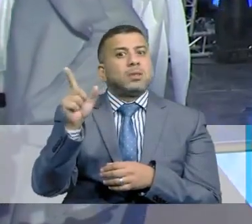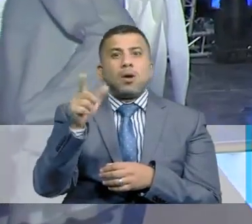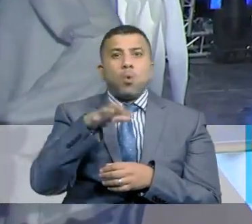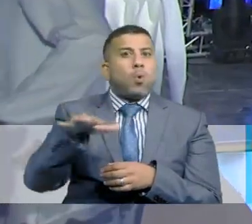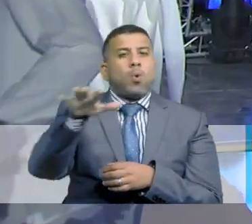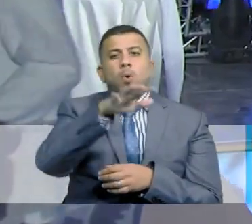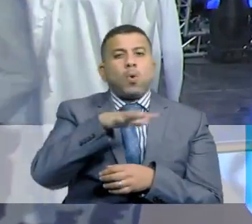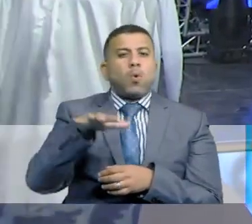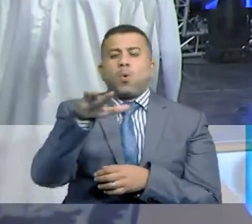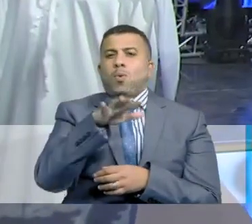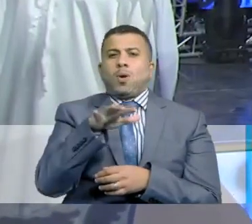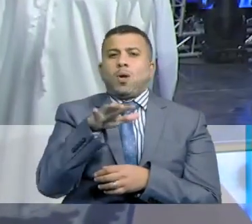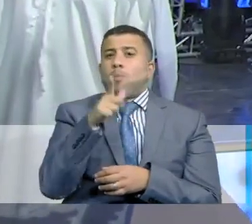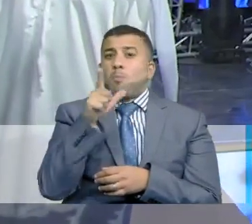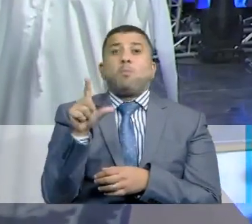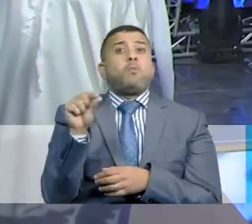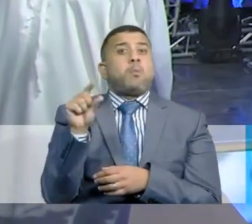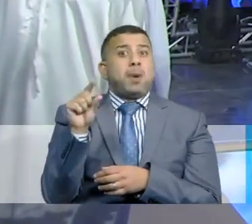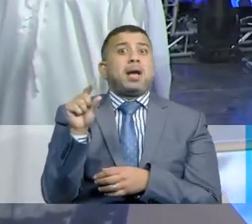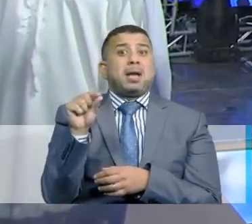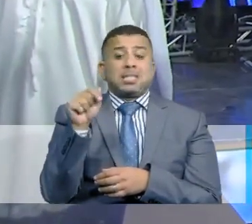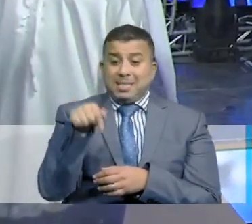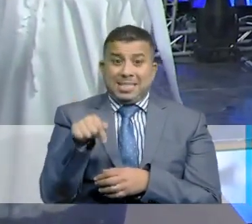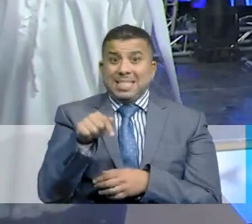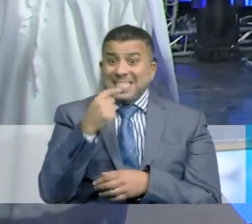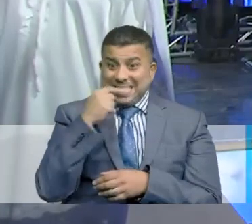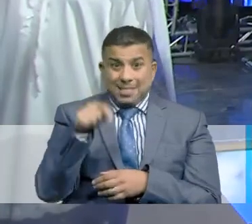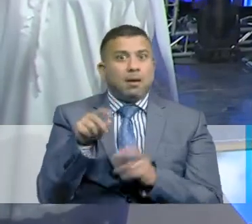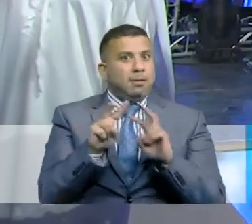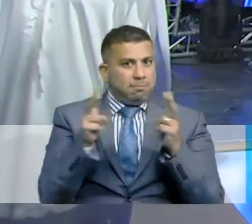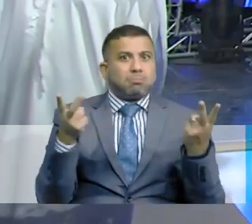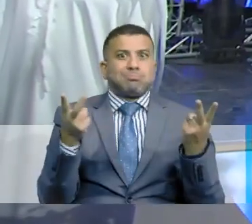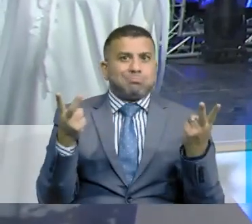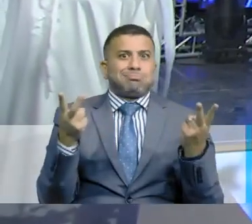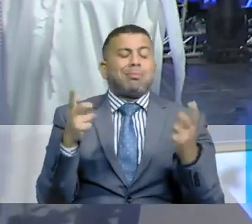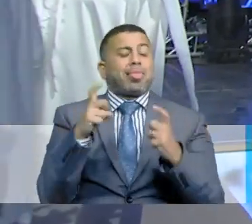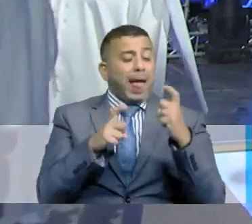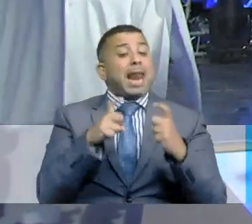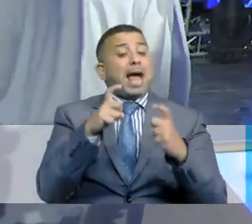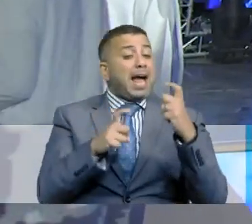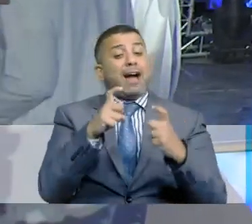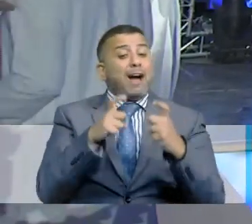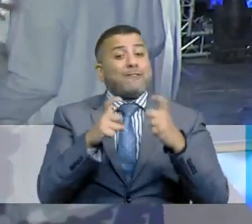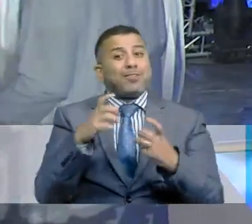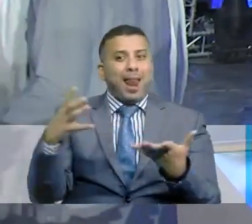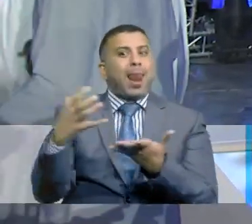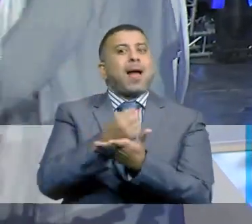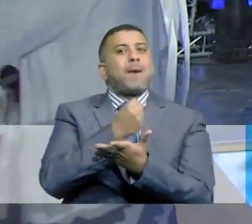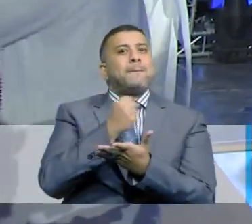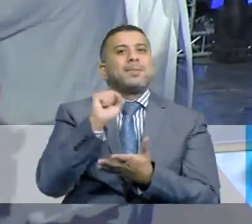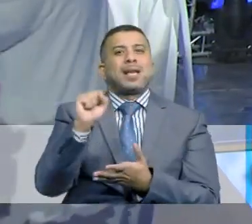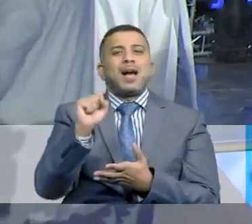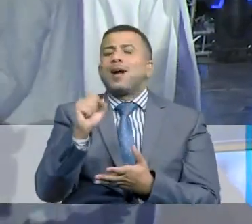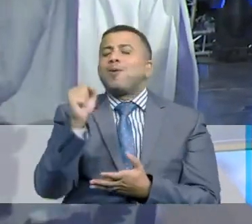جميع الأصوات مميزة في هذه النسخة وسوف تتنافس على لقب منشد الشارقة في